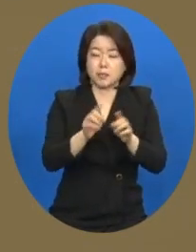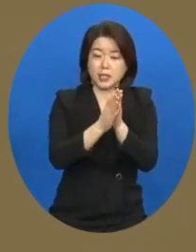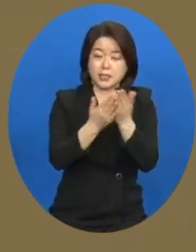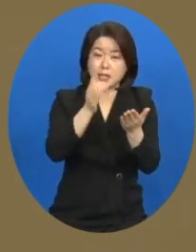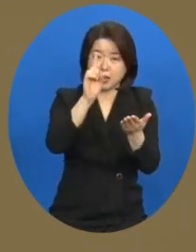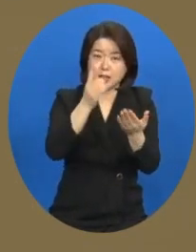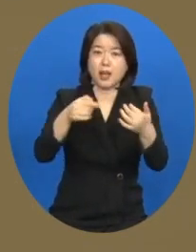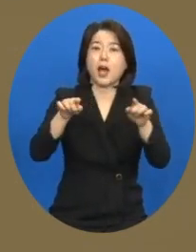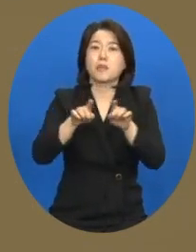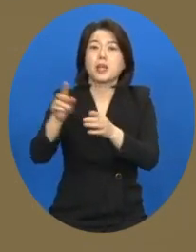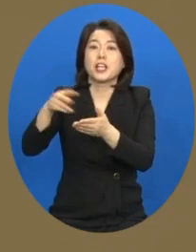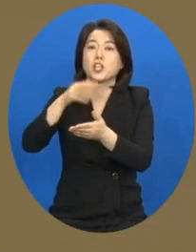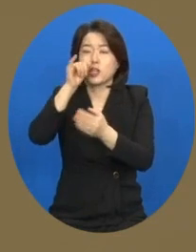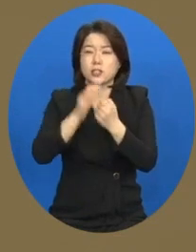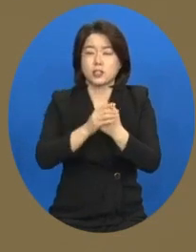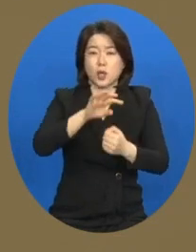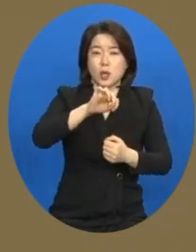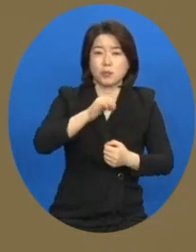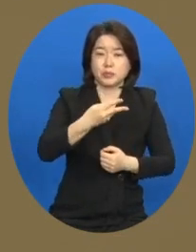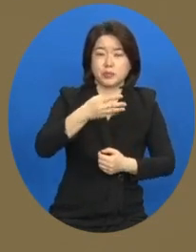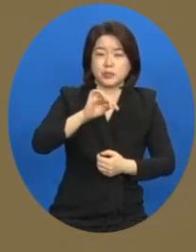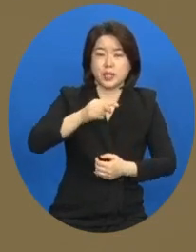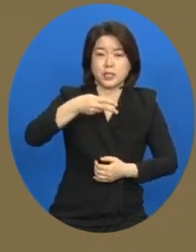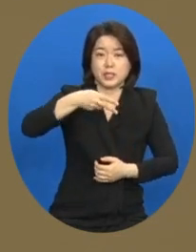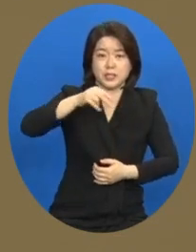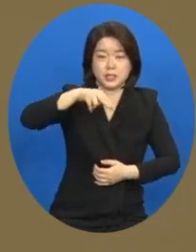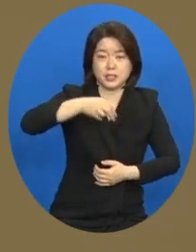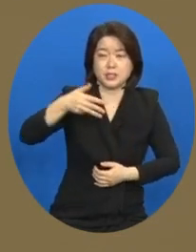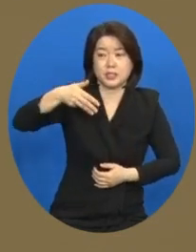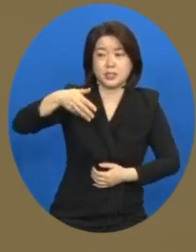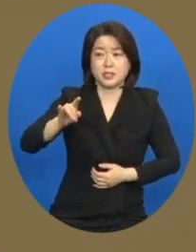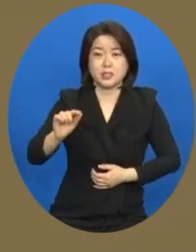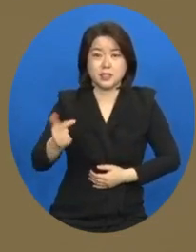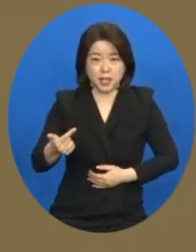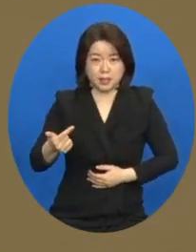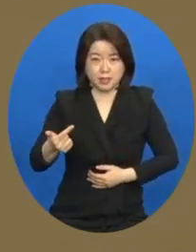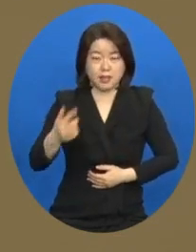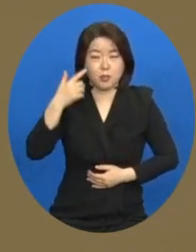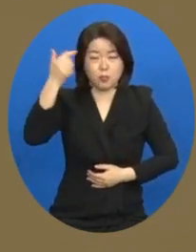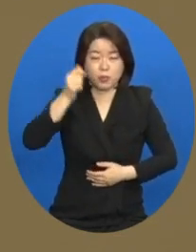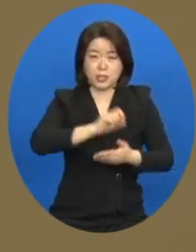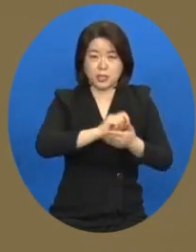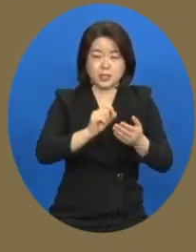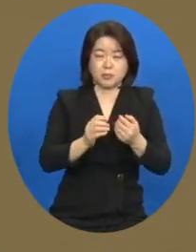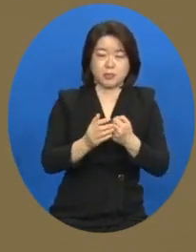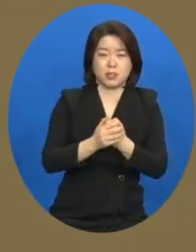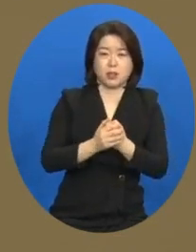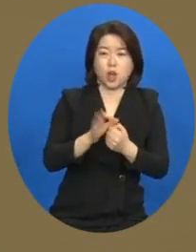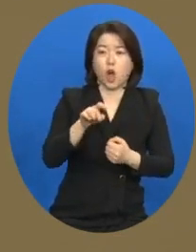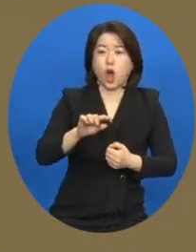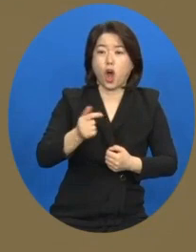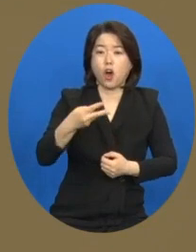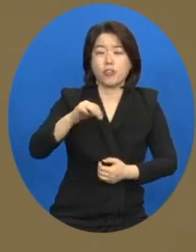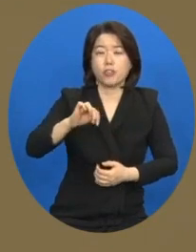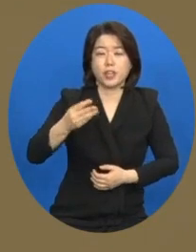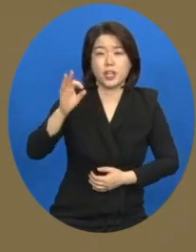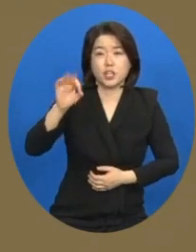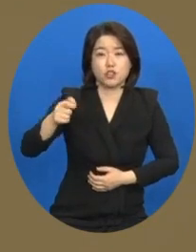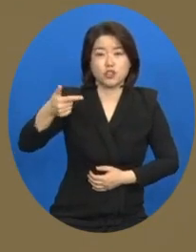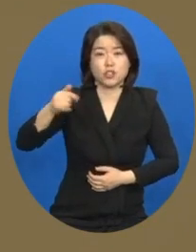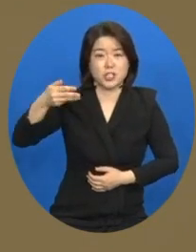읽었어요. 프랜시스 첸 목사님이 쓰신 Until Unity, 오늘 설교